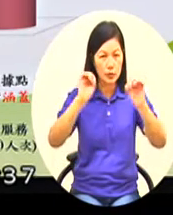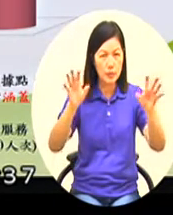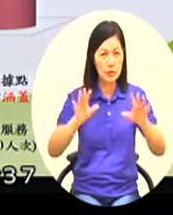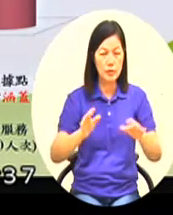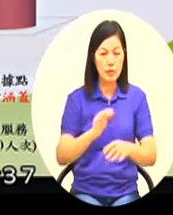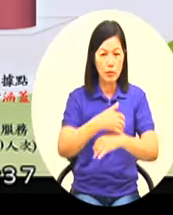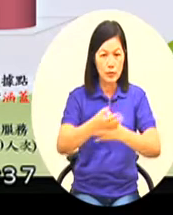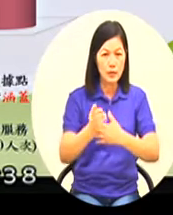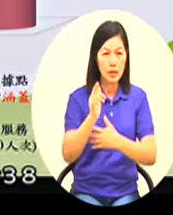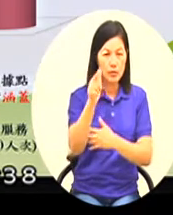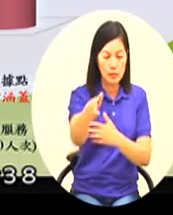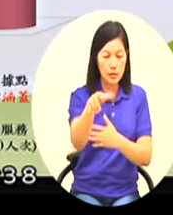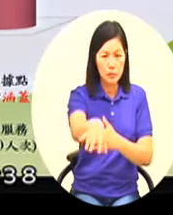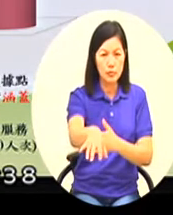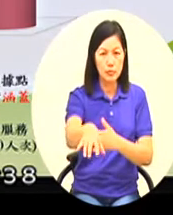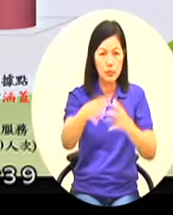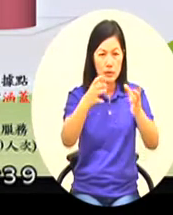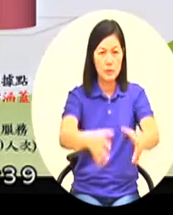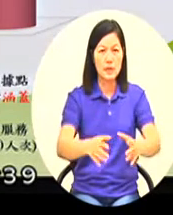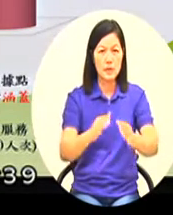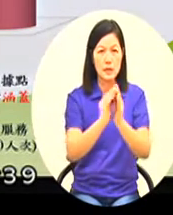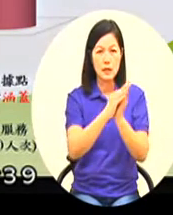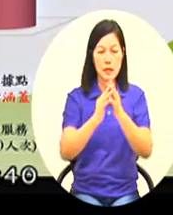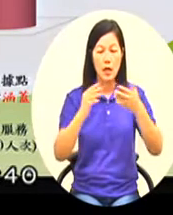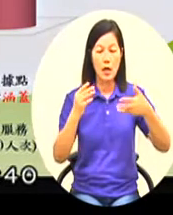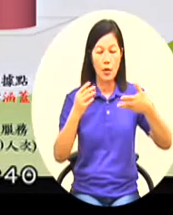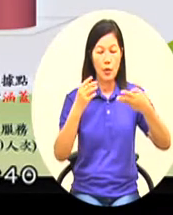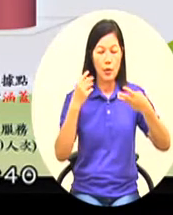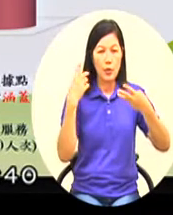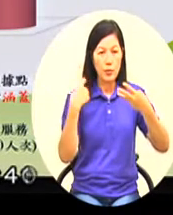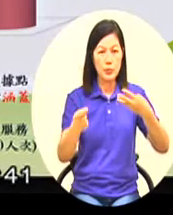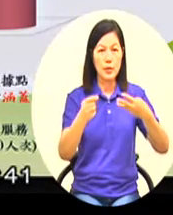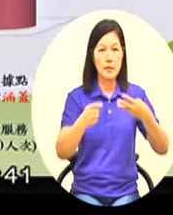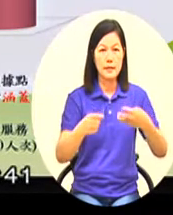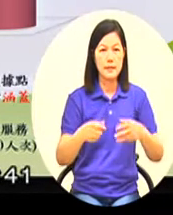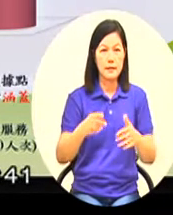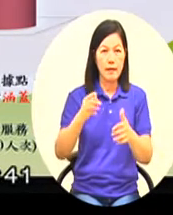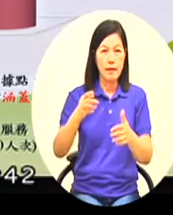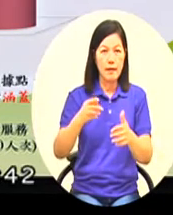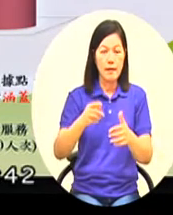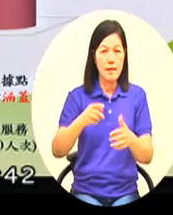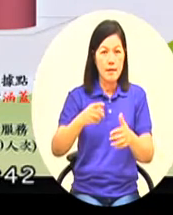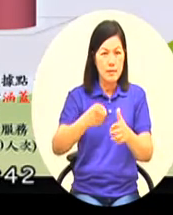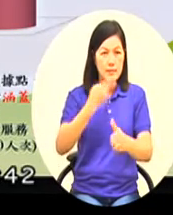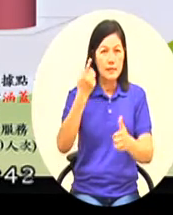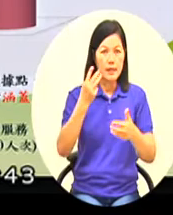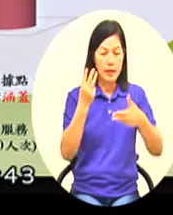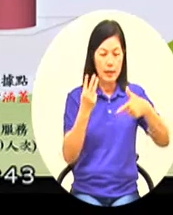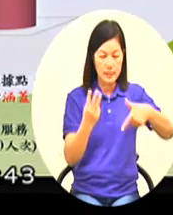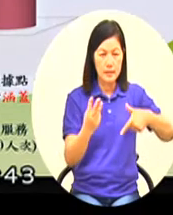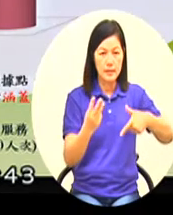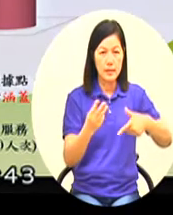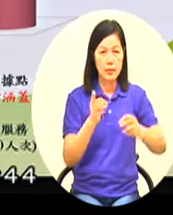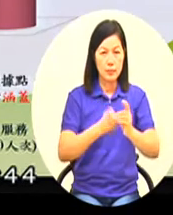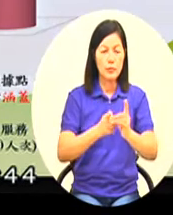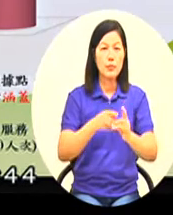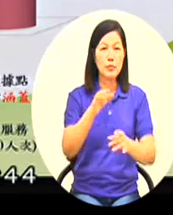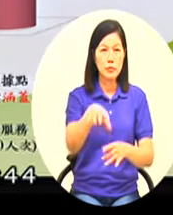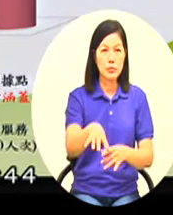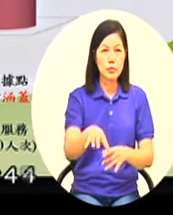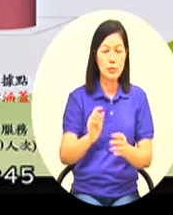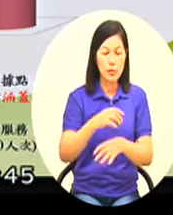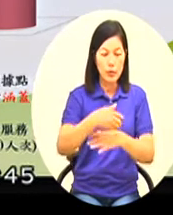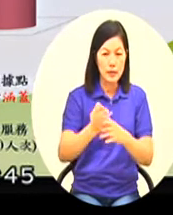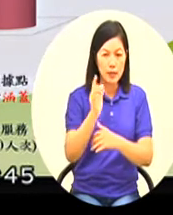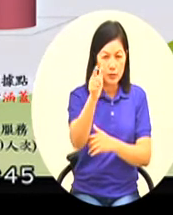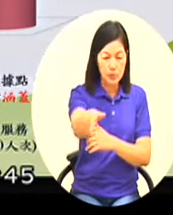务的部分，包括设置在桃园甲仙、六龟、弥陀等长期的照护据点， 那希望能够提供偏远地区民众的一些长期